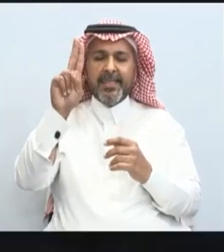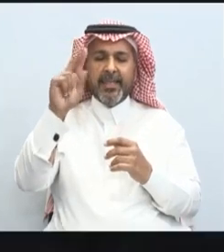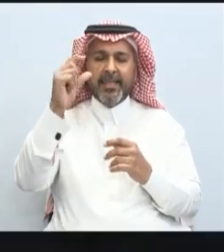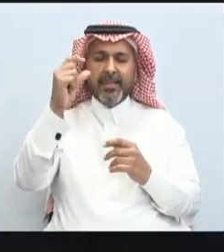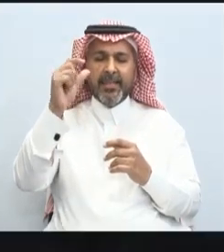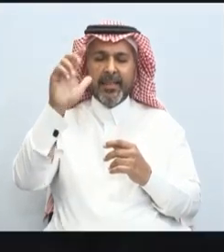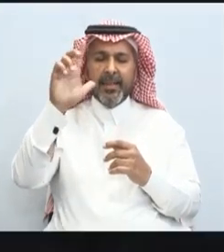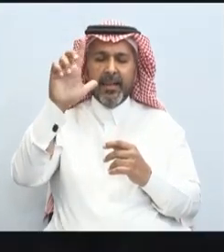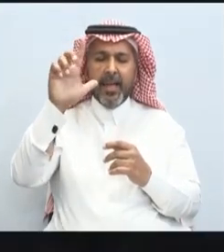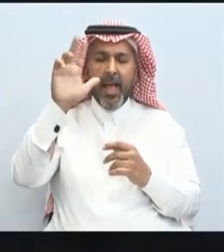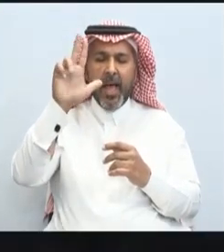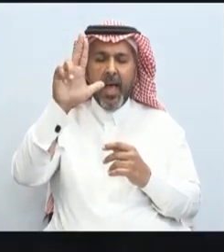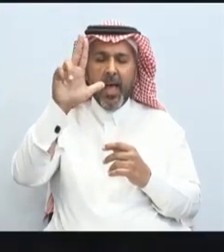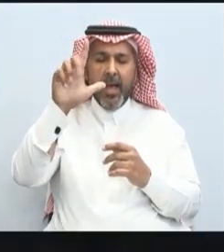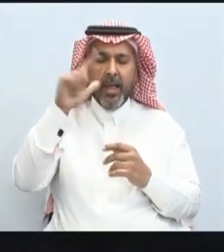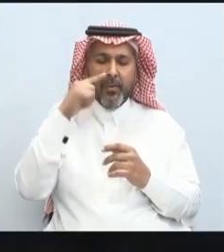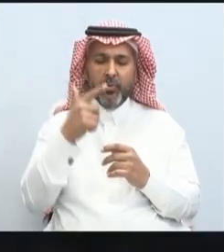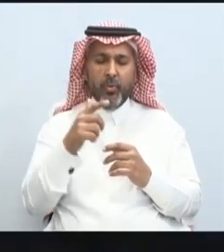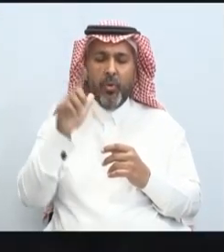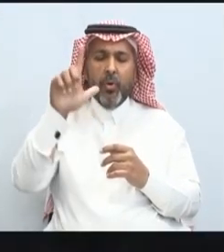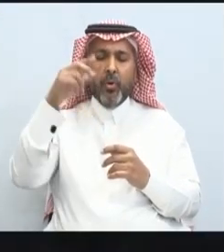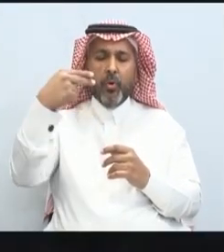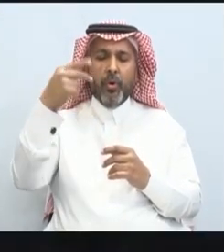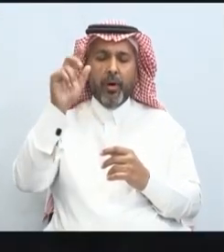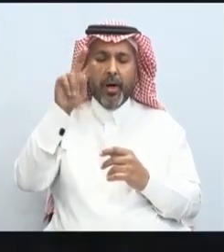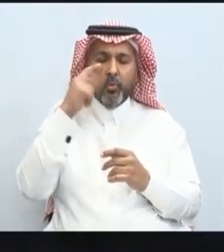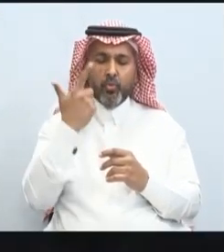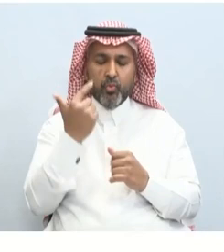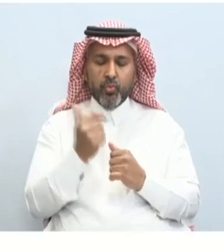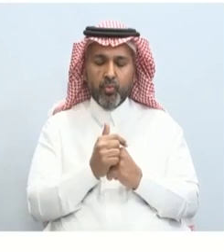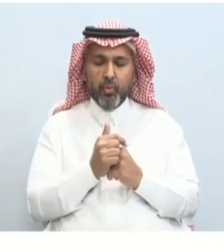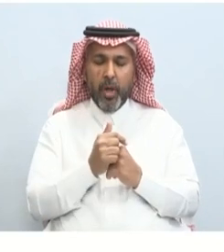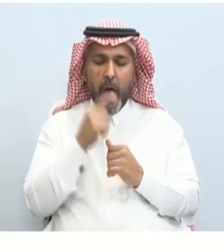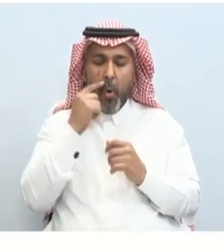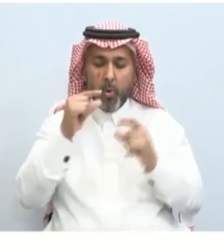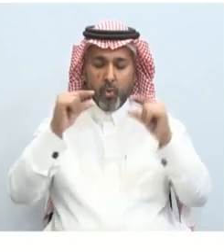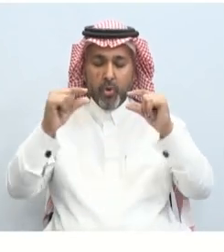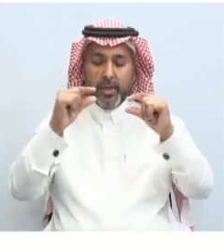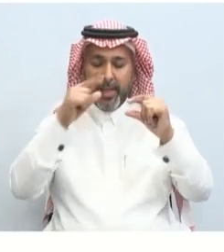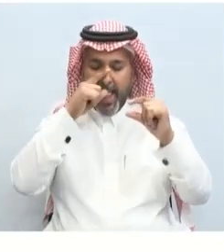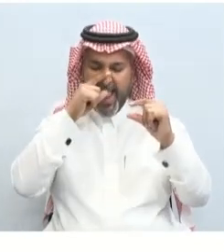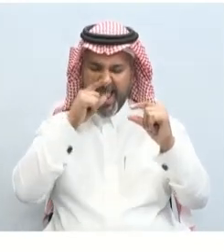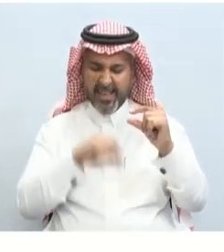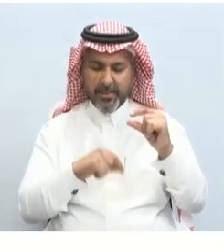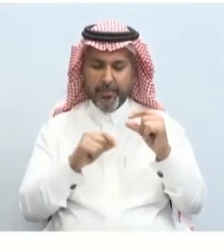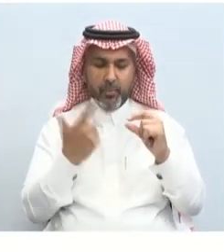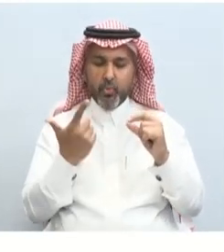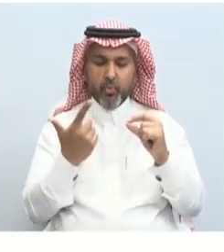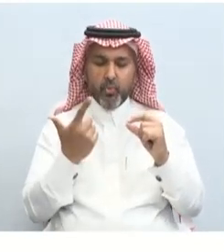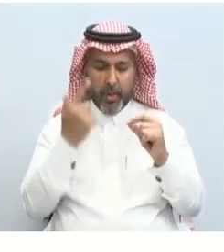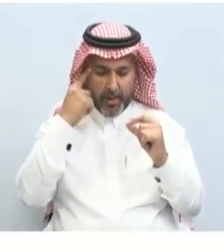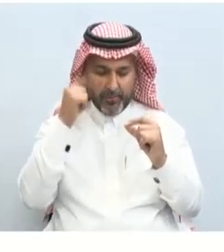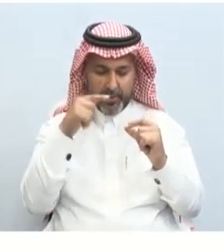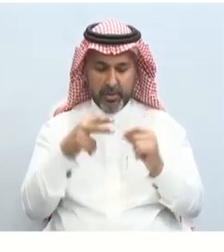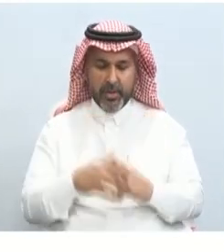لغه واصطلاحا لغه هو معناه تقويم الدليل او طلبه لاثبات امر معين او قضيه